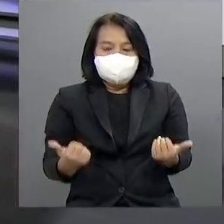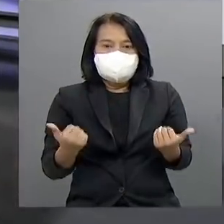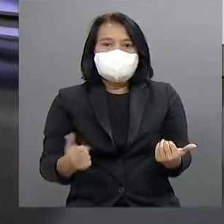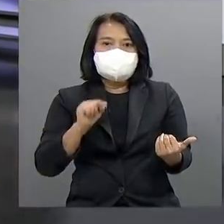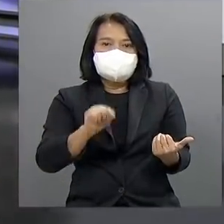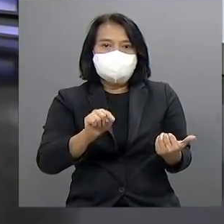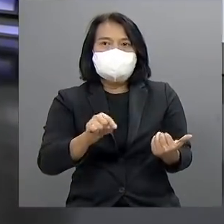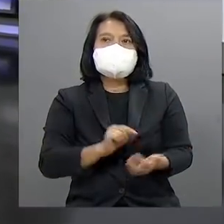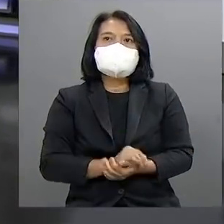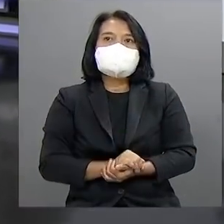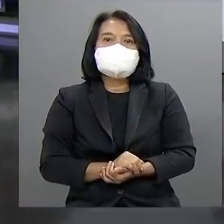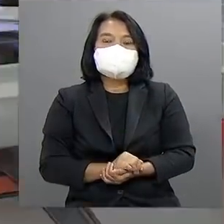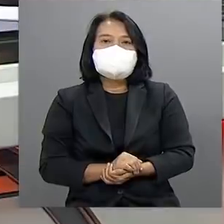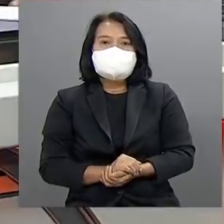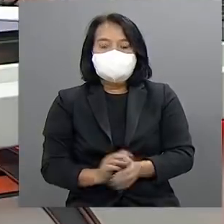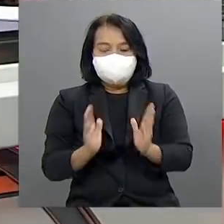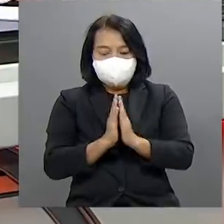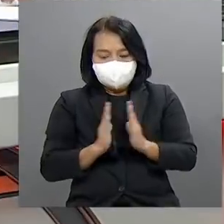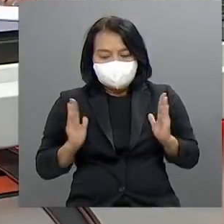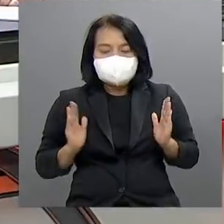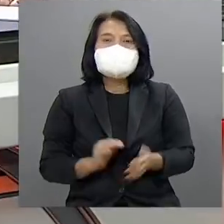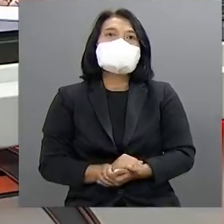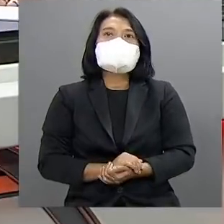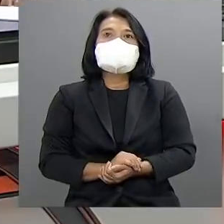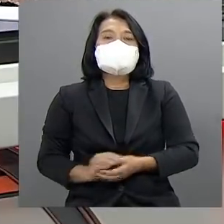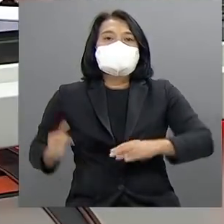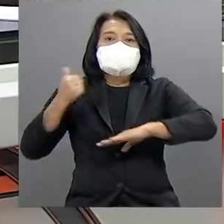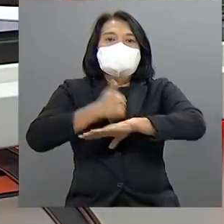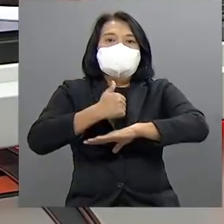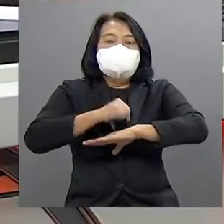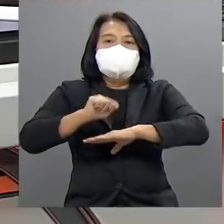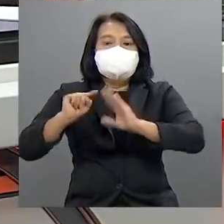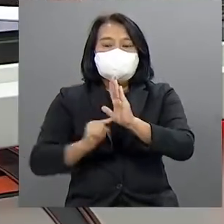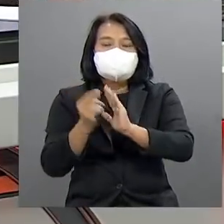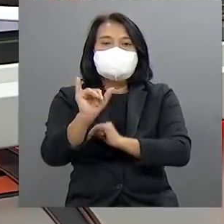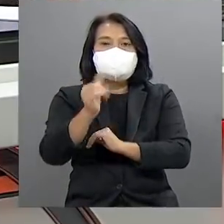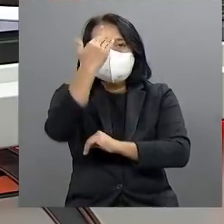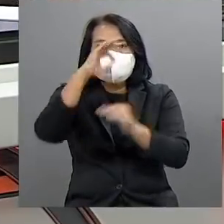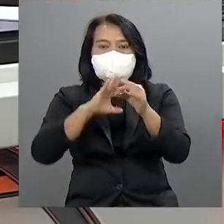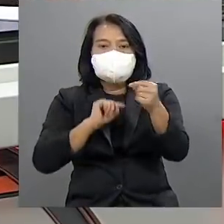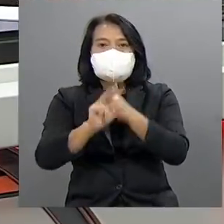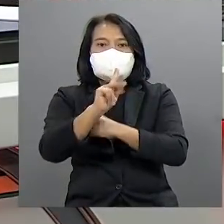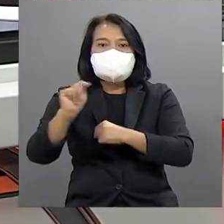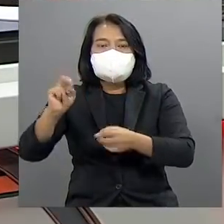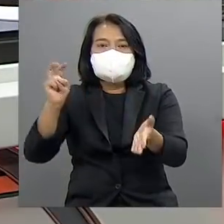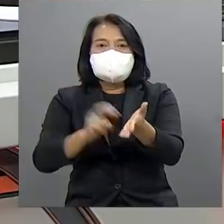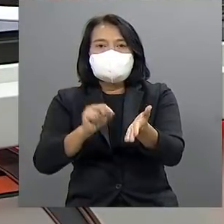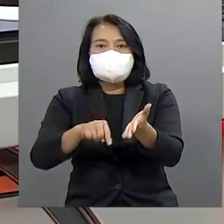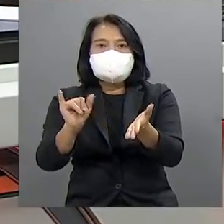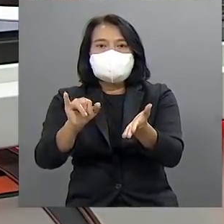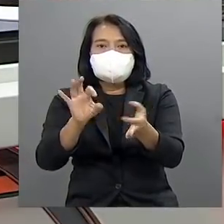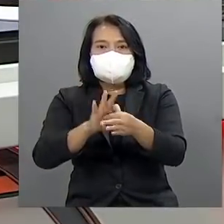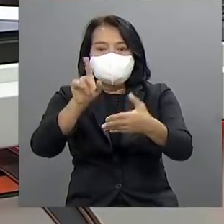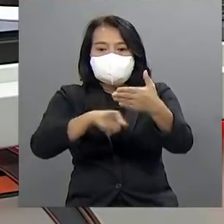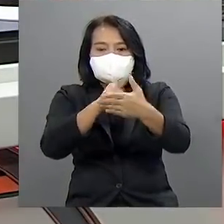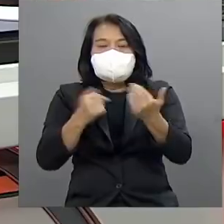ค่ะขอบคุณค่ะซึ่งผู้ว่าจะเริ่มงานไม่ได้นะคะถ้าเกิดว่ากกต.ยังไม่รับรองผลการเลือกตั้งแต่ว่าในบ่ายวันนี้ค่ะ